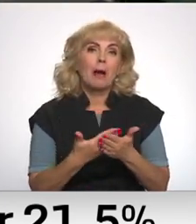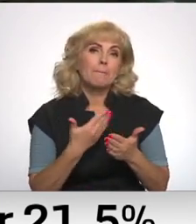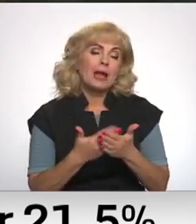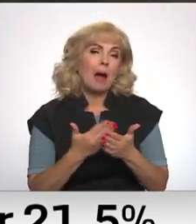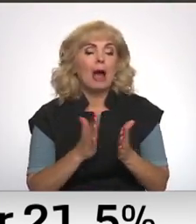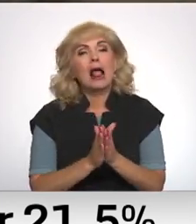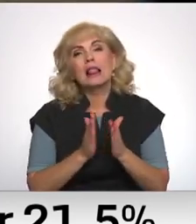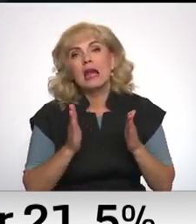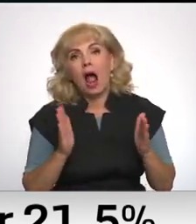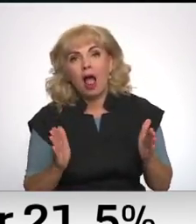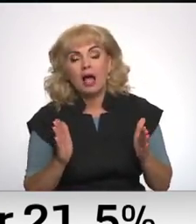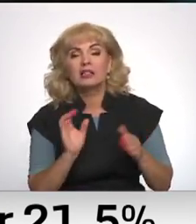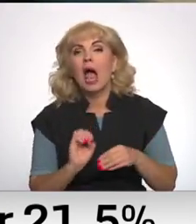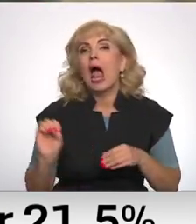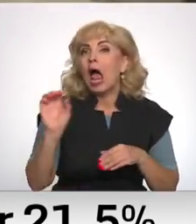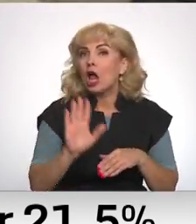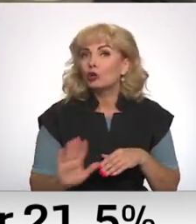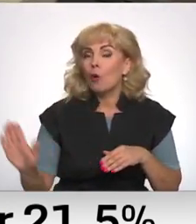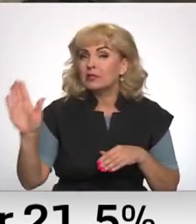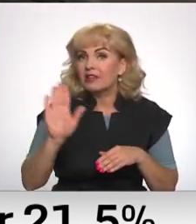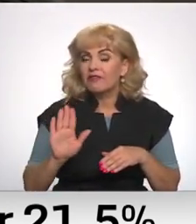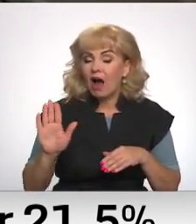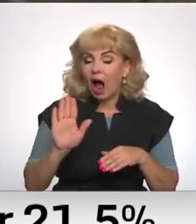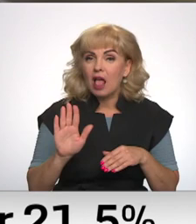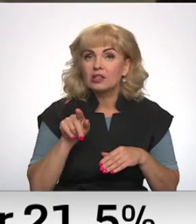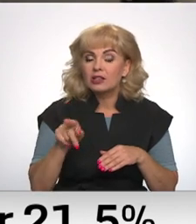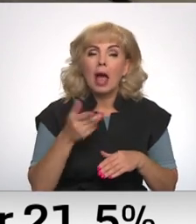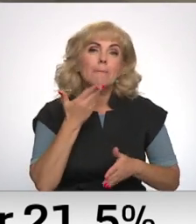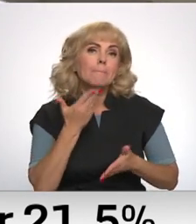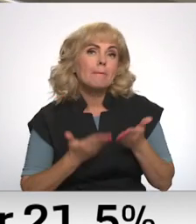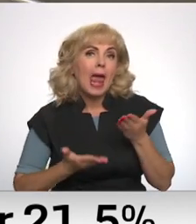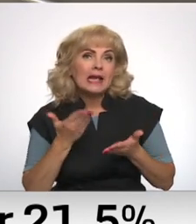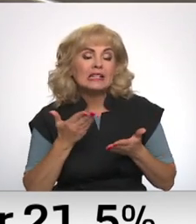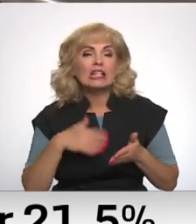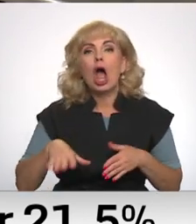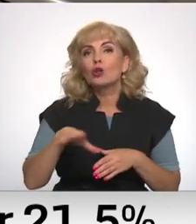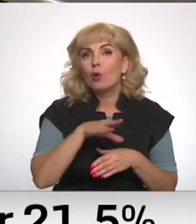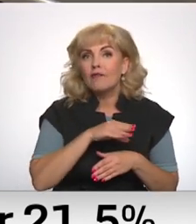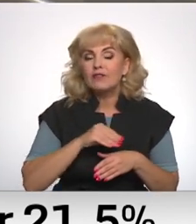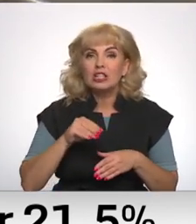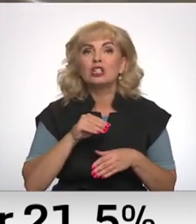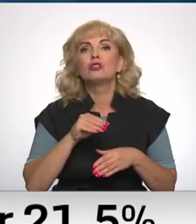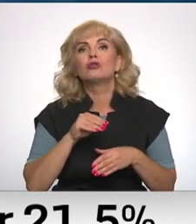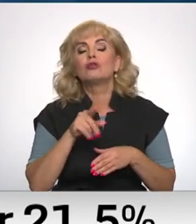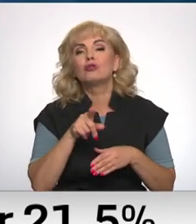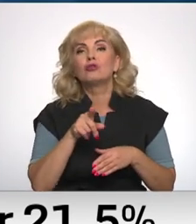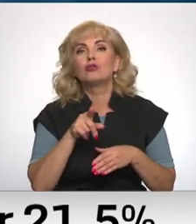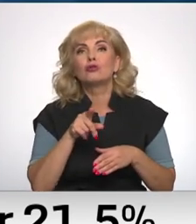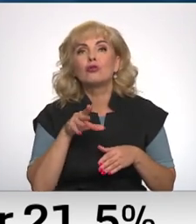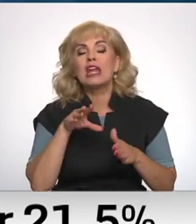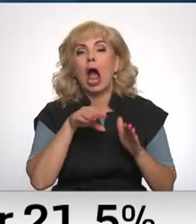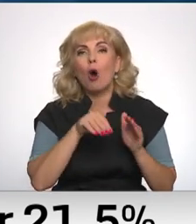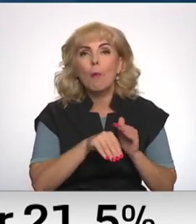lielās Eiropas valstīs, kuras apjomiem, nu, viņi mēģina to visu ieinkorporēt, jā, izturēt šo